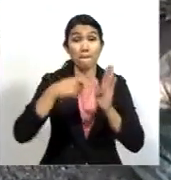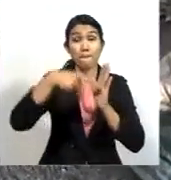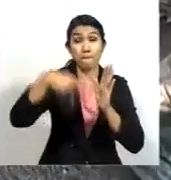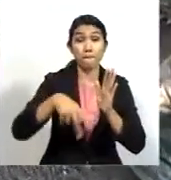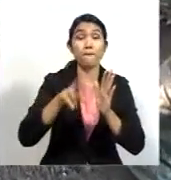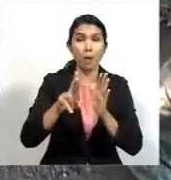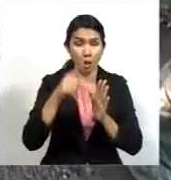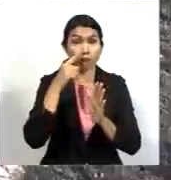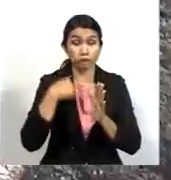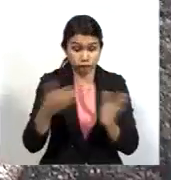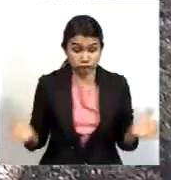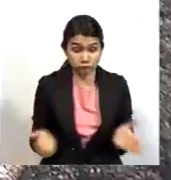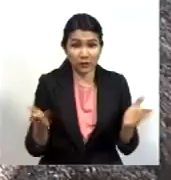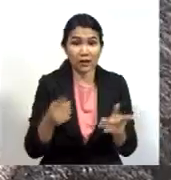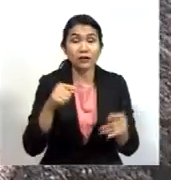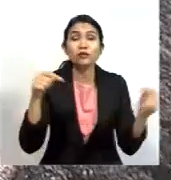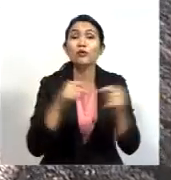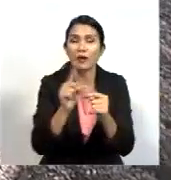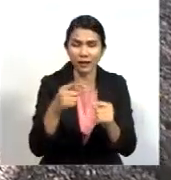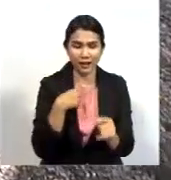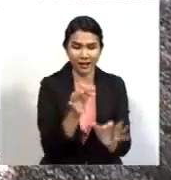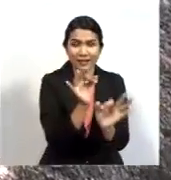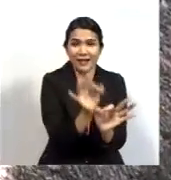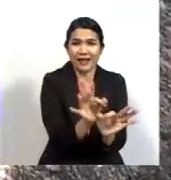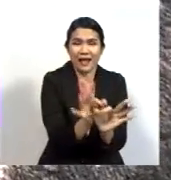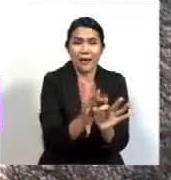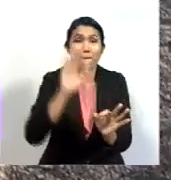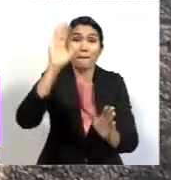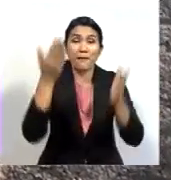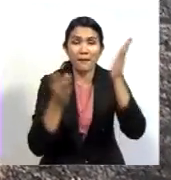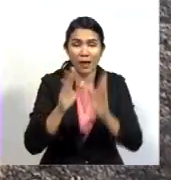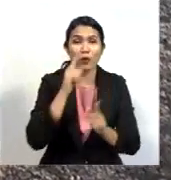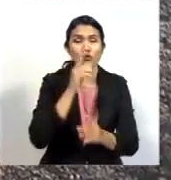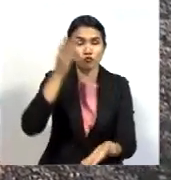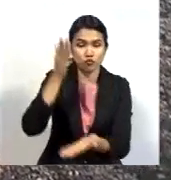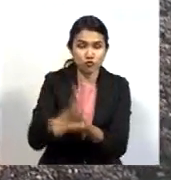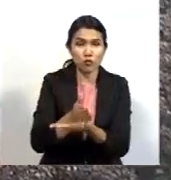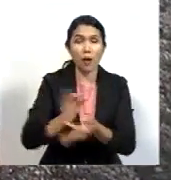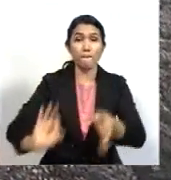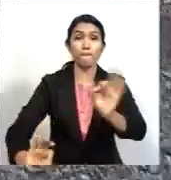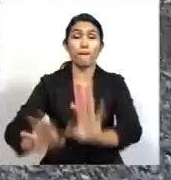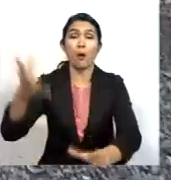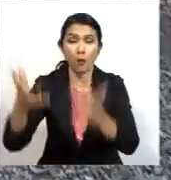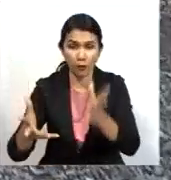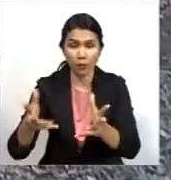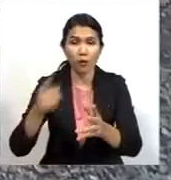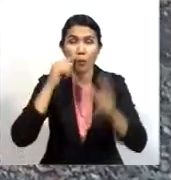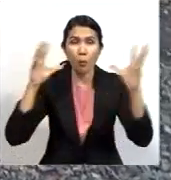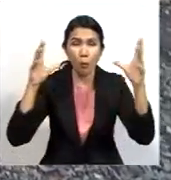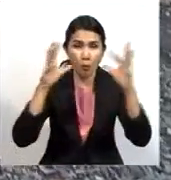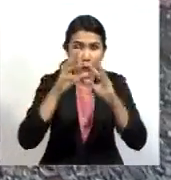งการน่าสนใจทีเดียวครับธนาคารใบไม้สร้างจิตสำนึกให้หยุดการเผาหยุดหมอกควันและฝุ่น PM2.5